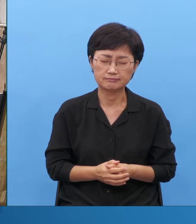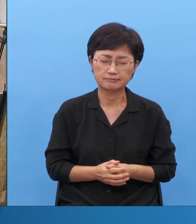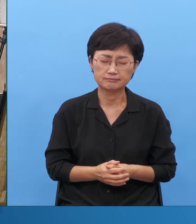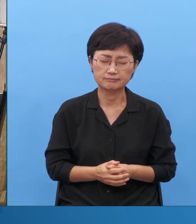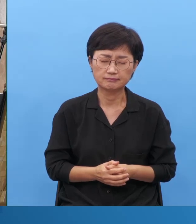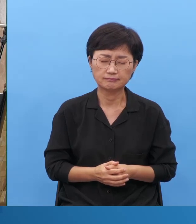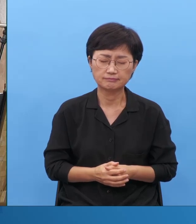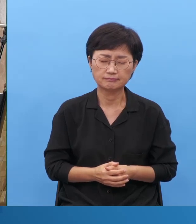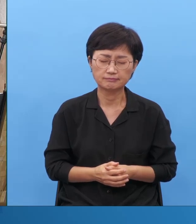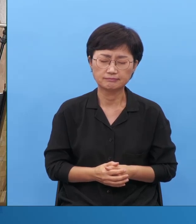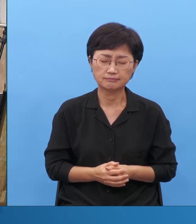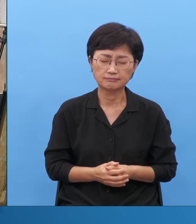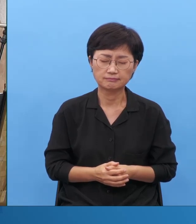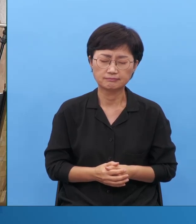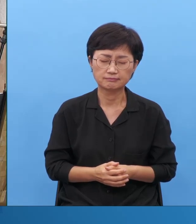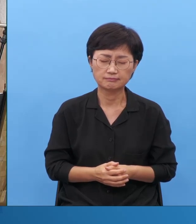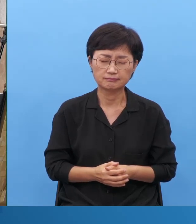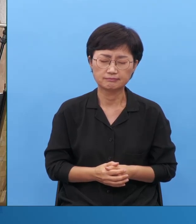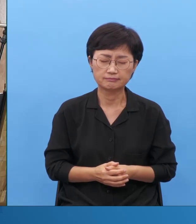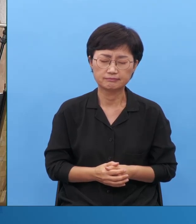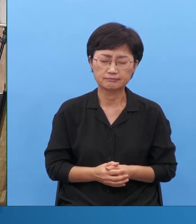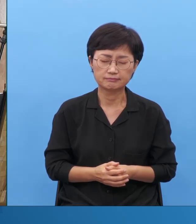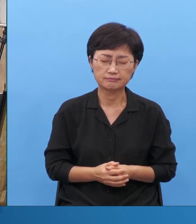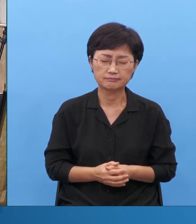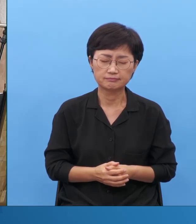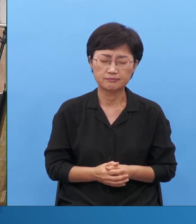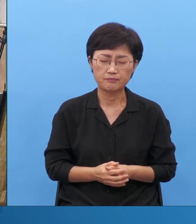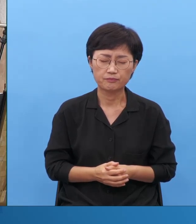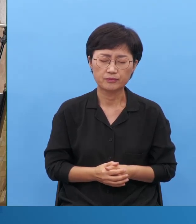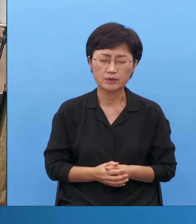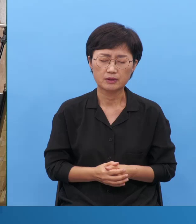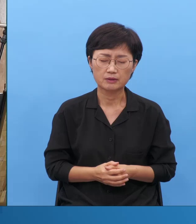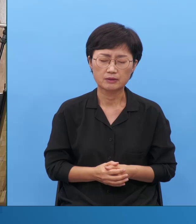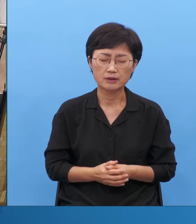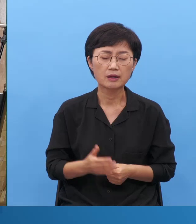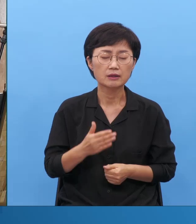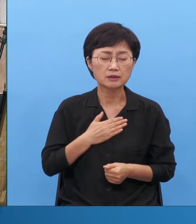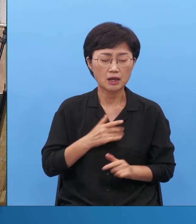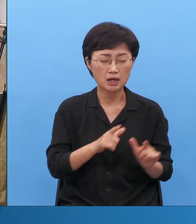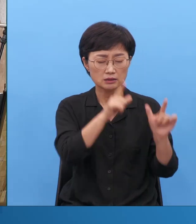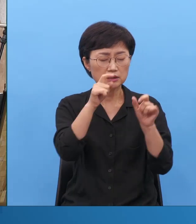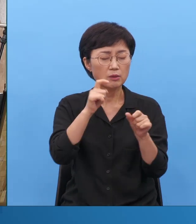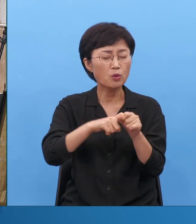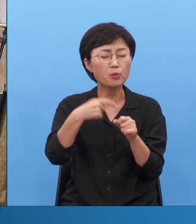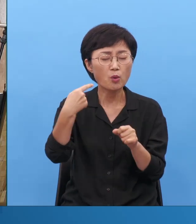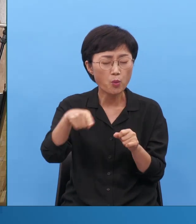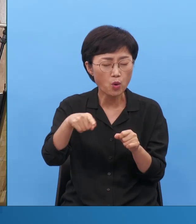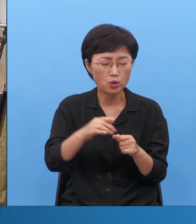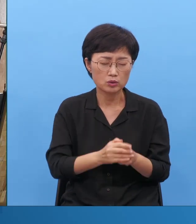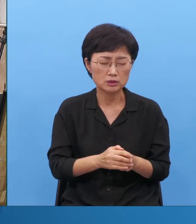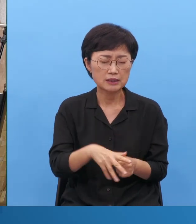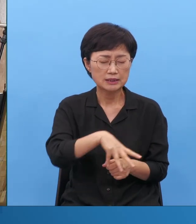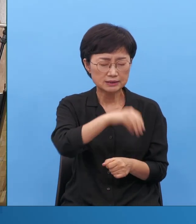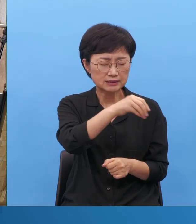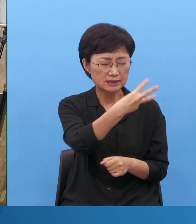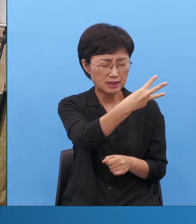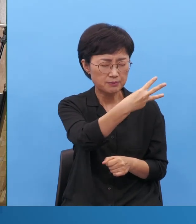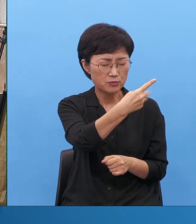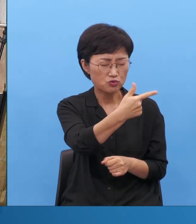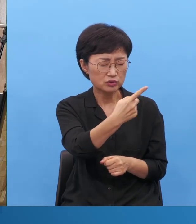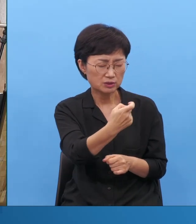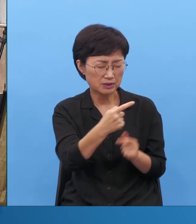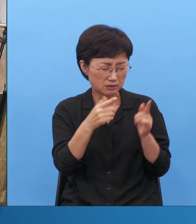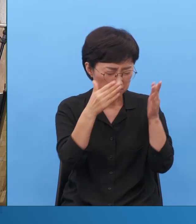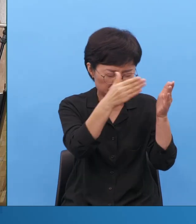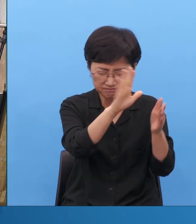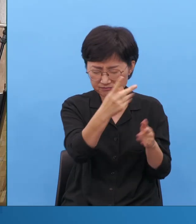and will raise up the correct healing and summit movement. 우리의 인생 목표가 창세기 3장, 6장, 11장이 아니라 오직